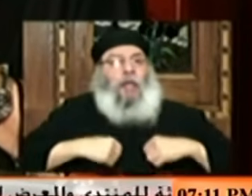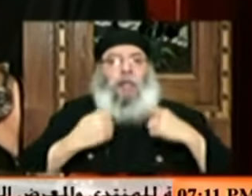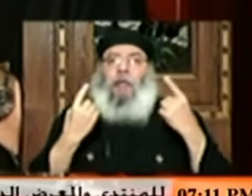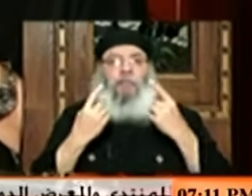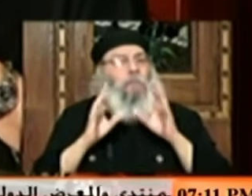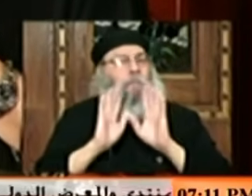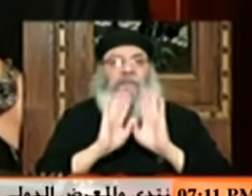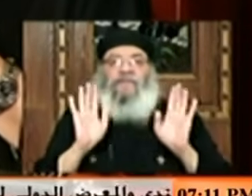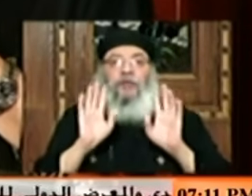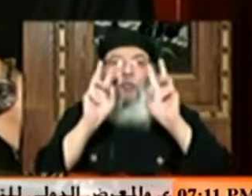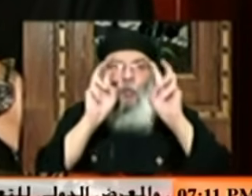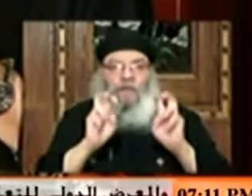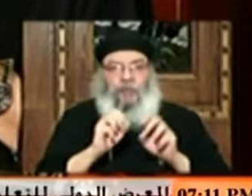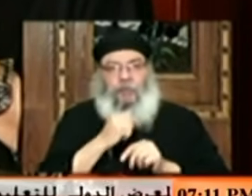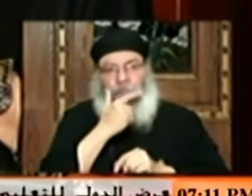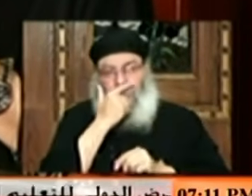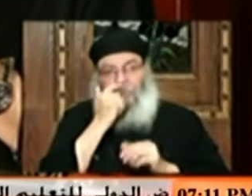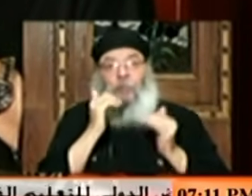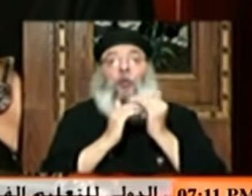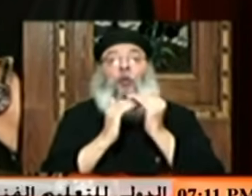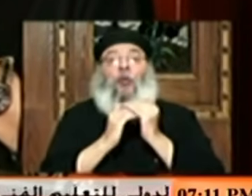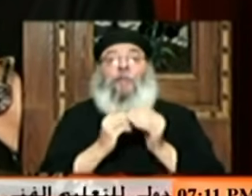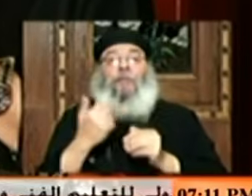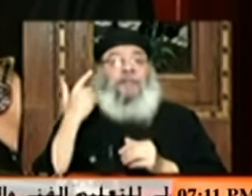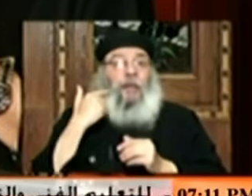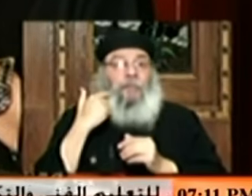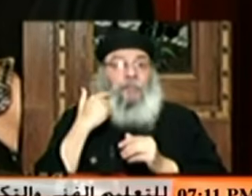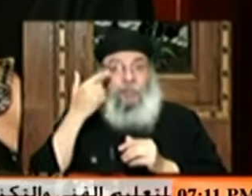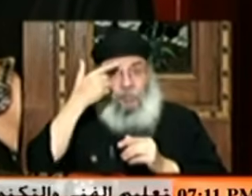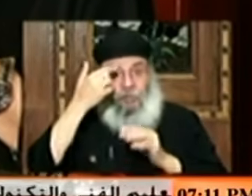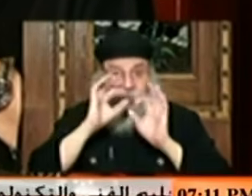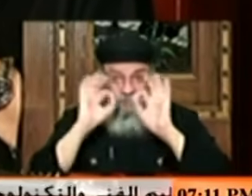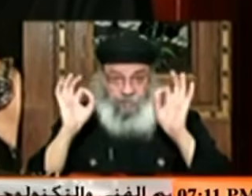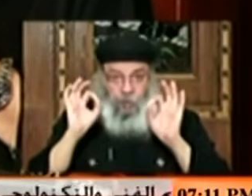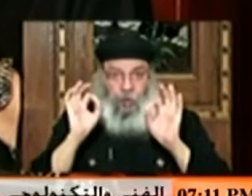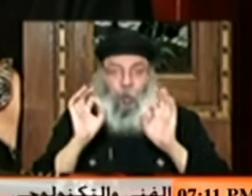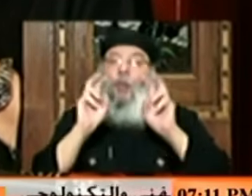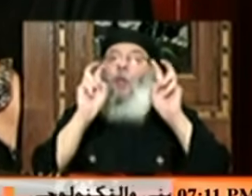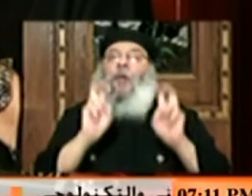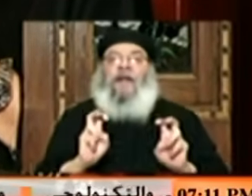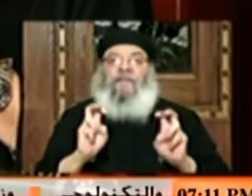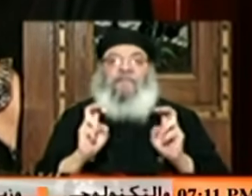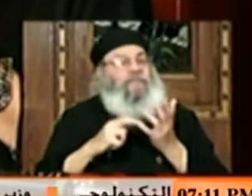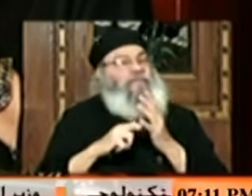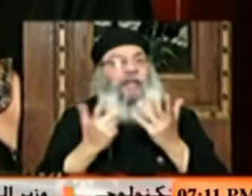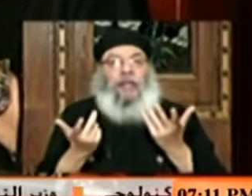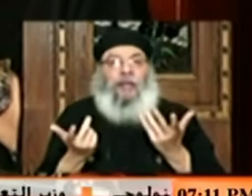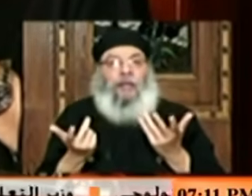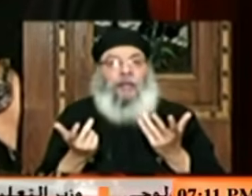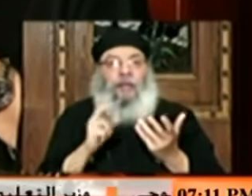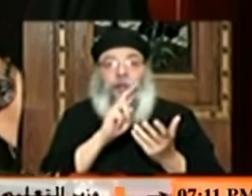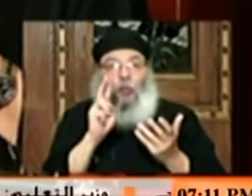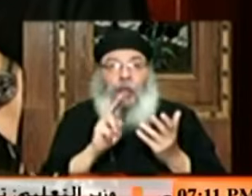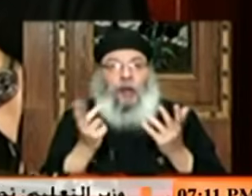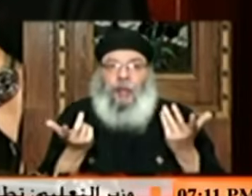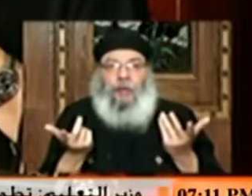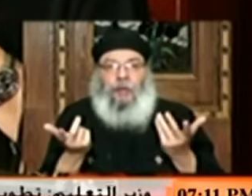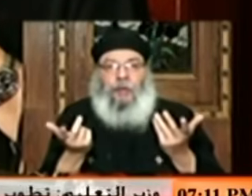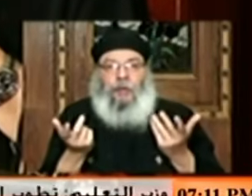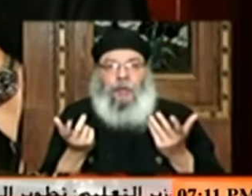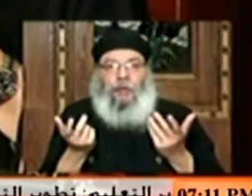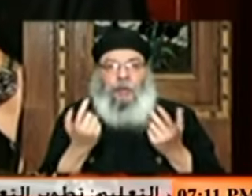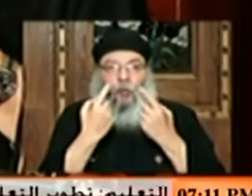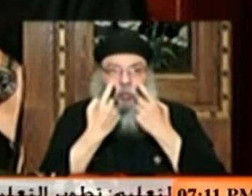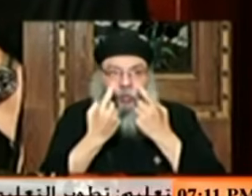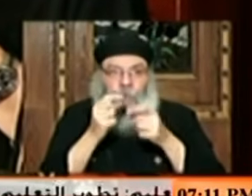حياتها طيب يوم سبت نشفيها ولا لا هنا السؤال